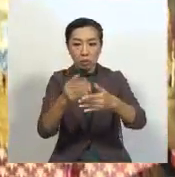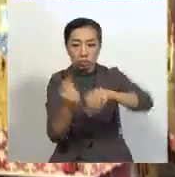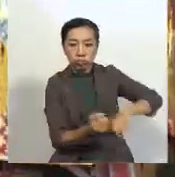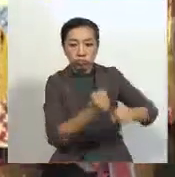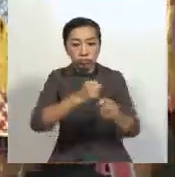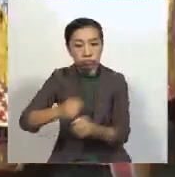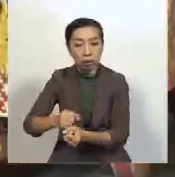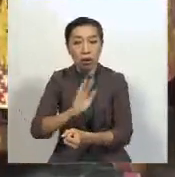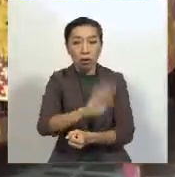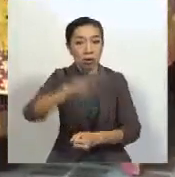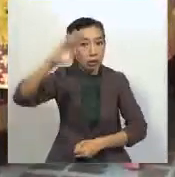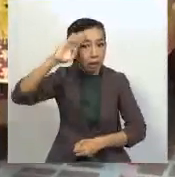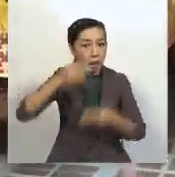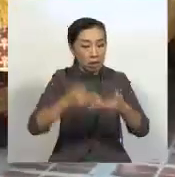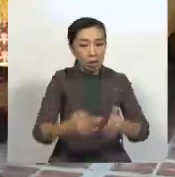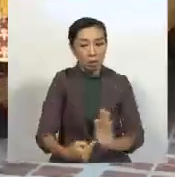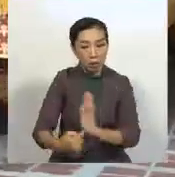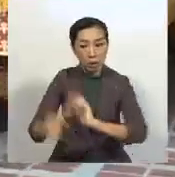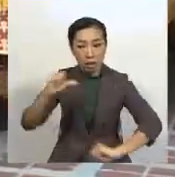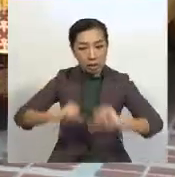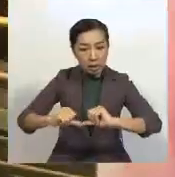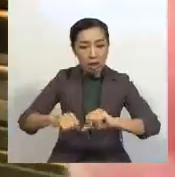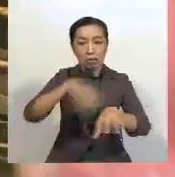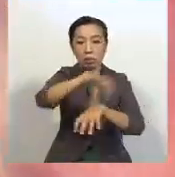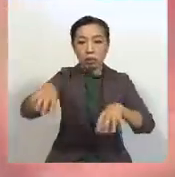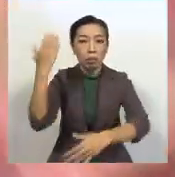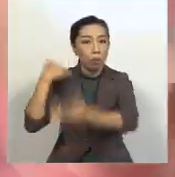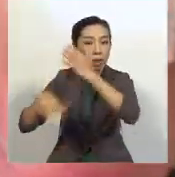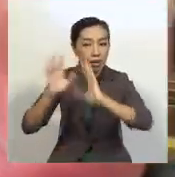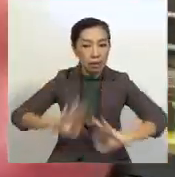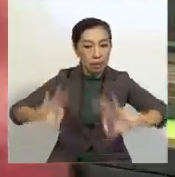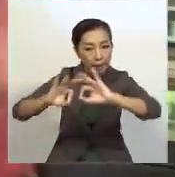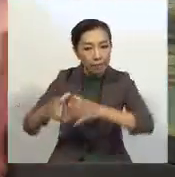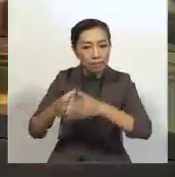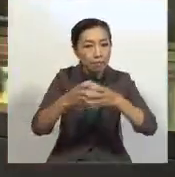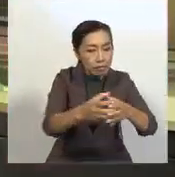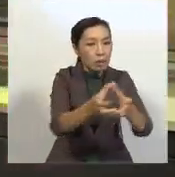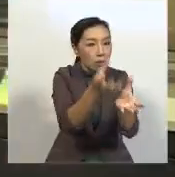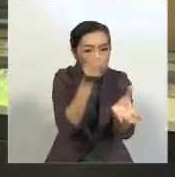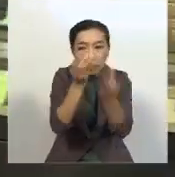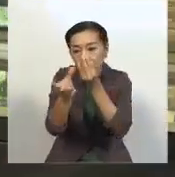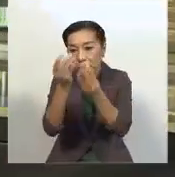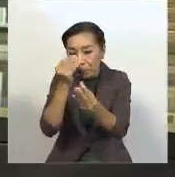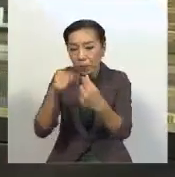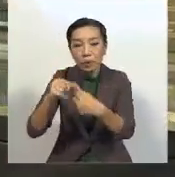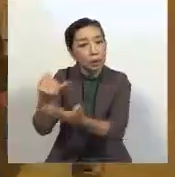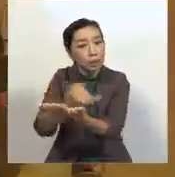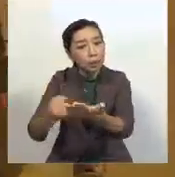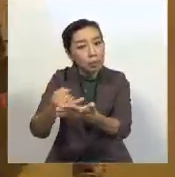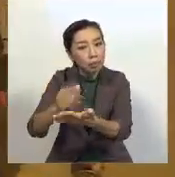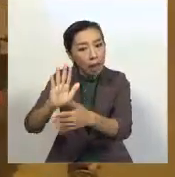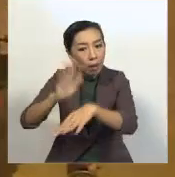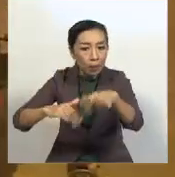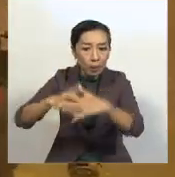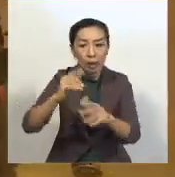พเรือและเยี่ยมชมโบราณสถานที่สำคัญของไทยพร้อมศิลปะวัฒนธรรมประจำชาติผ่านงานประณีตศิลป์ต่